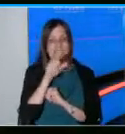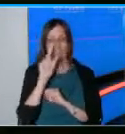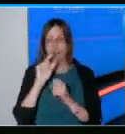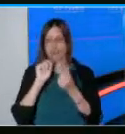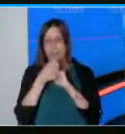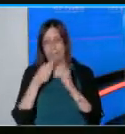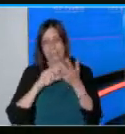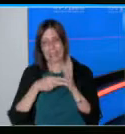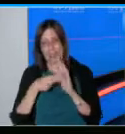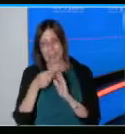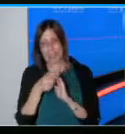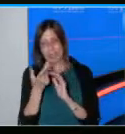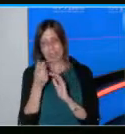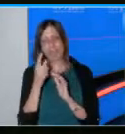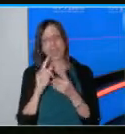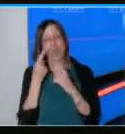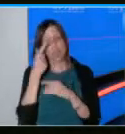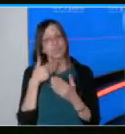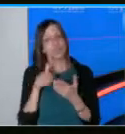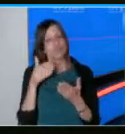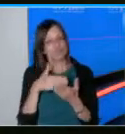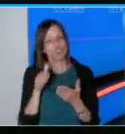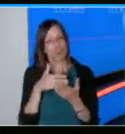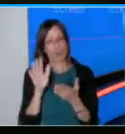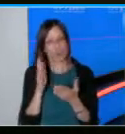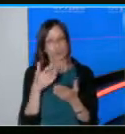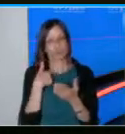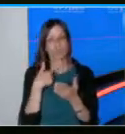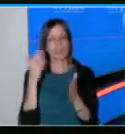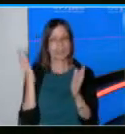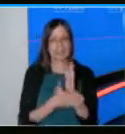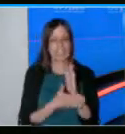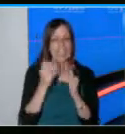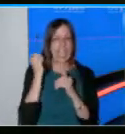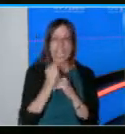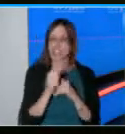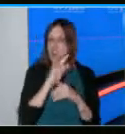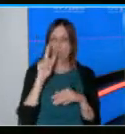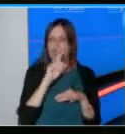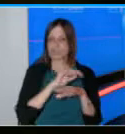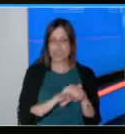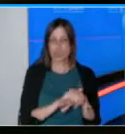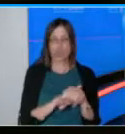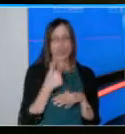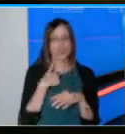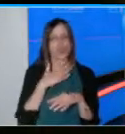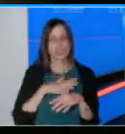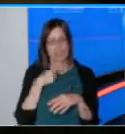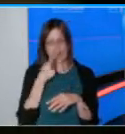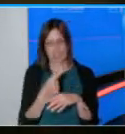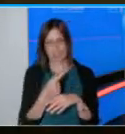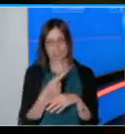משנים את המדיניות הזאת, אז האירועים המשיכו לקרות ותיקי הרצח לא יפוענחו. דרך אגב, אני רוצה רק